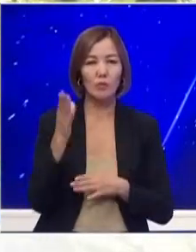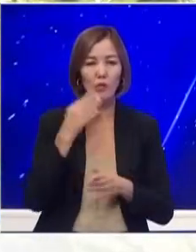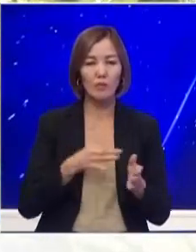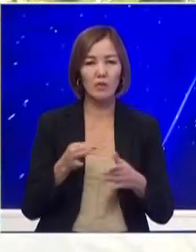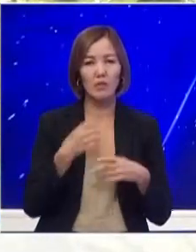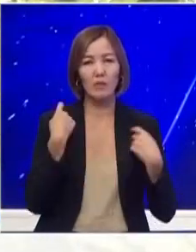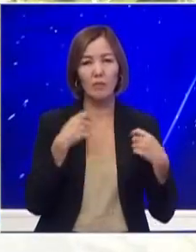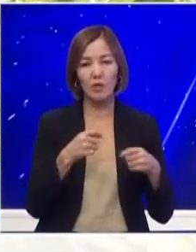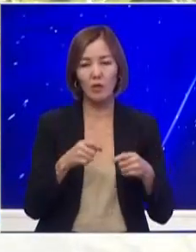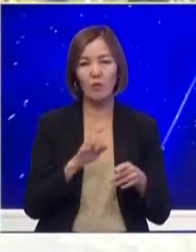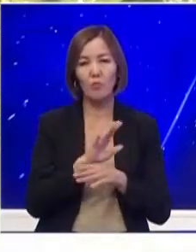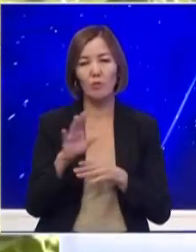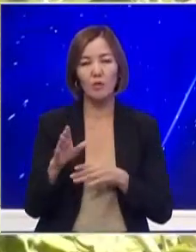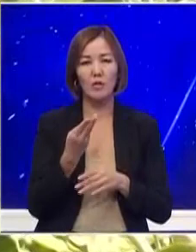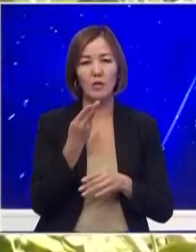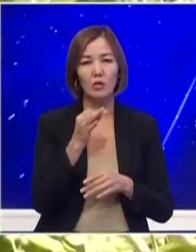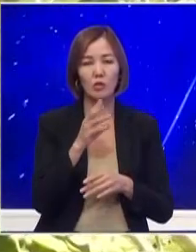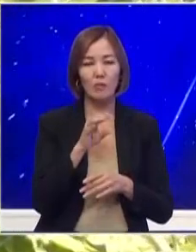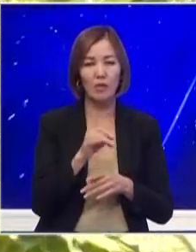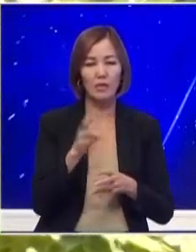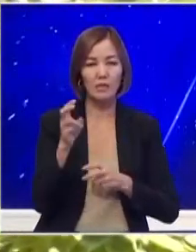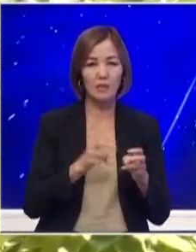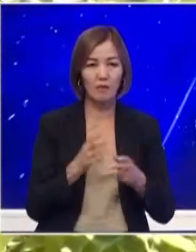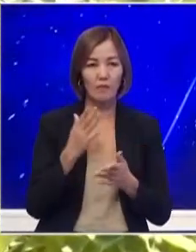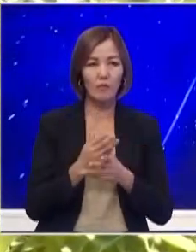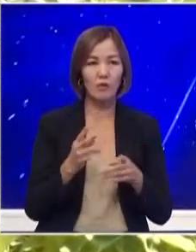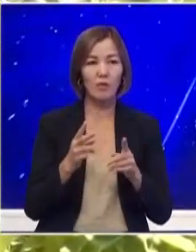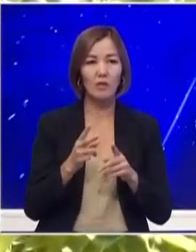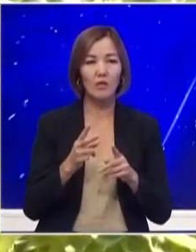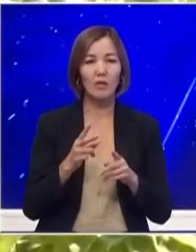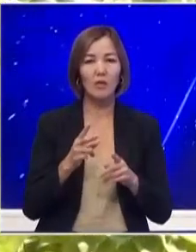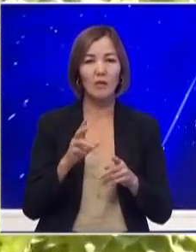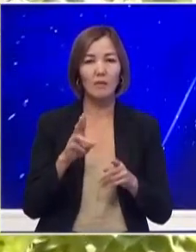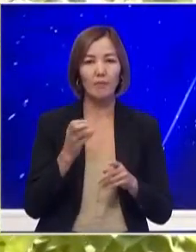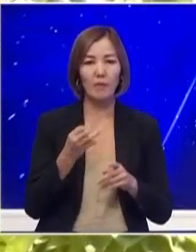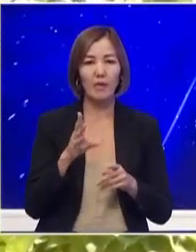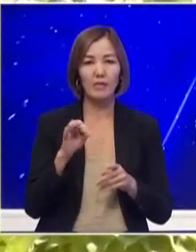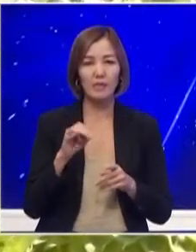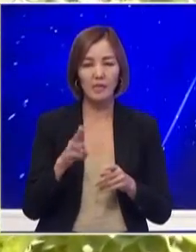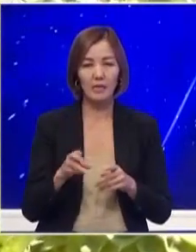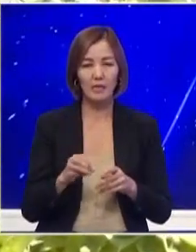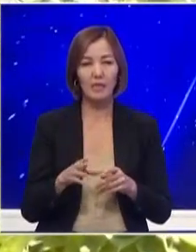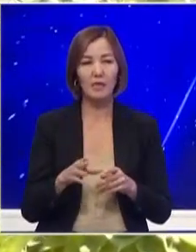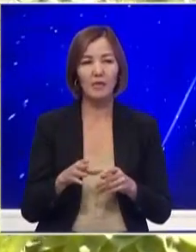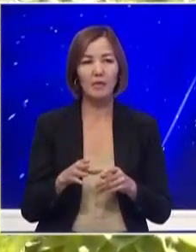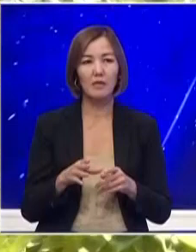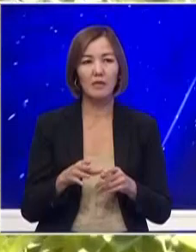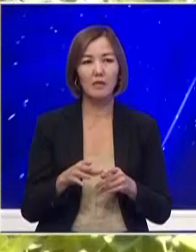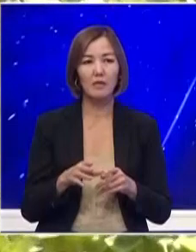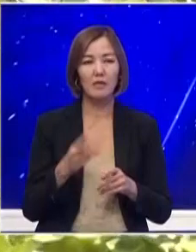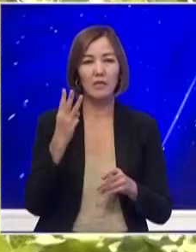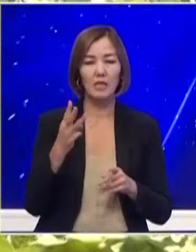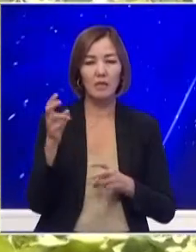области. Получается Шамалганский завод, элеватор Байсерке и крахмалопаточный завод фабричным находится. Они